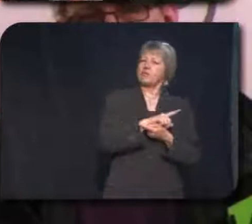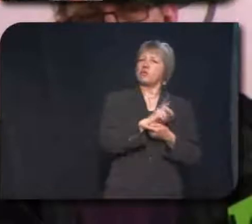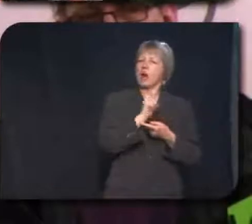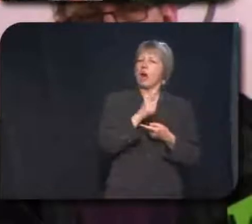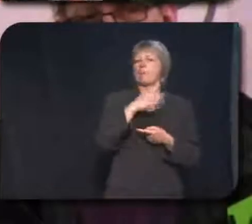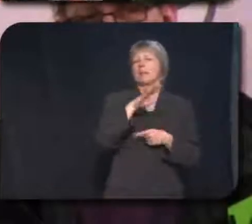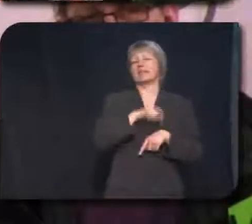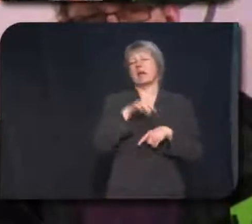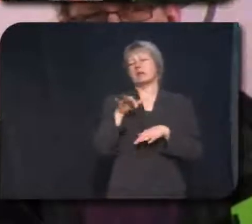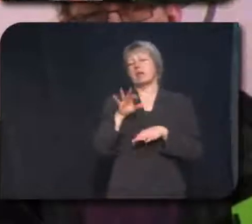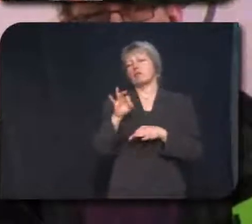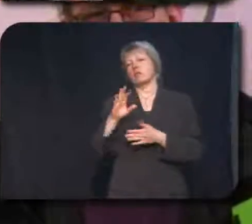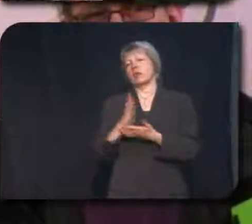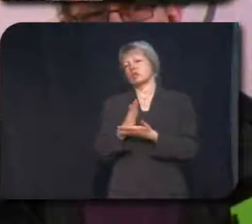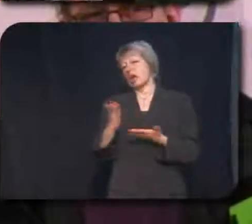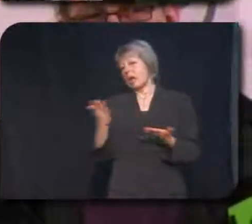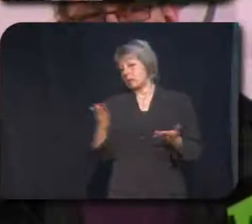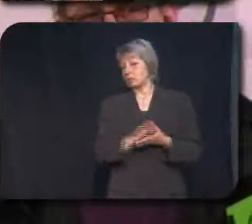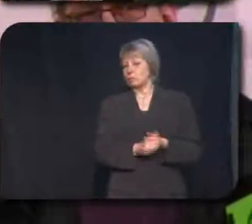Entscheidung